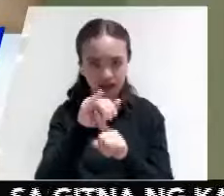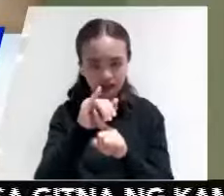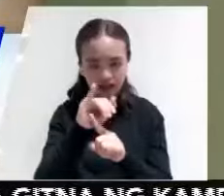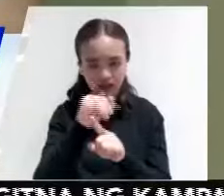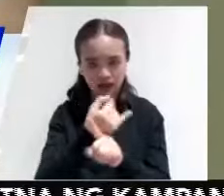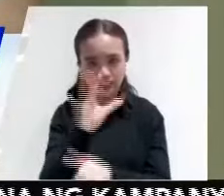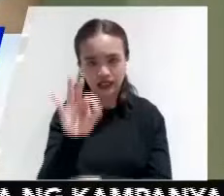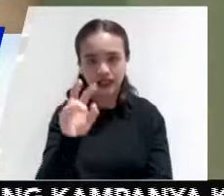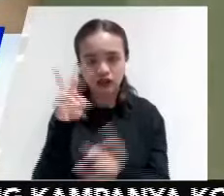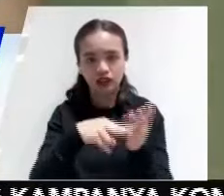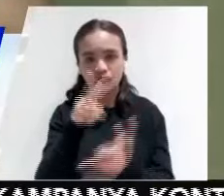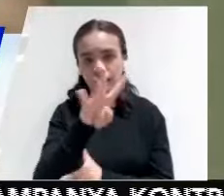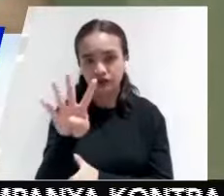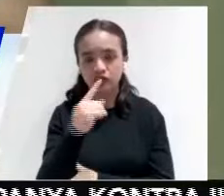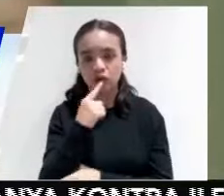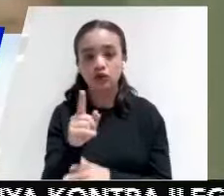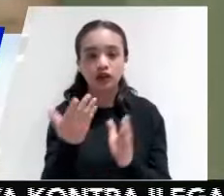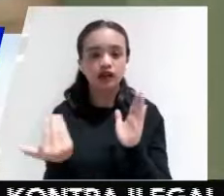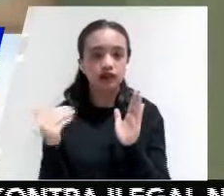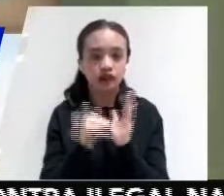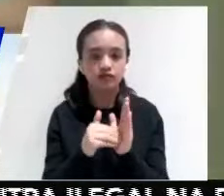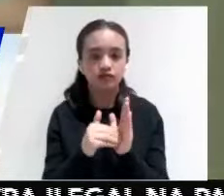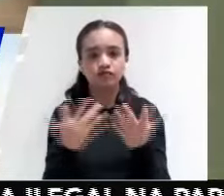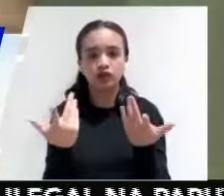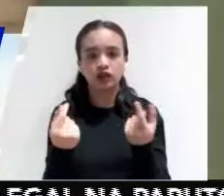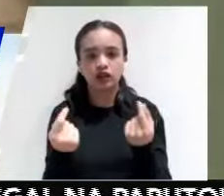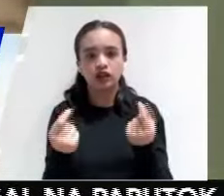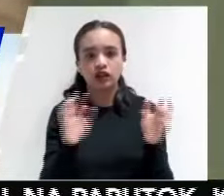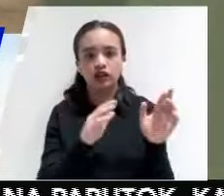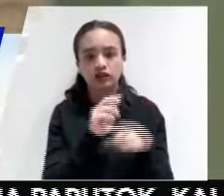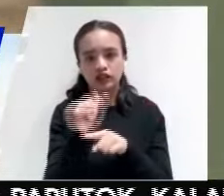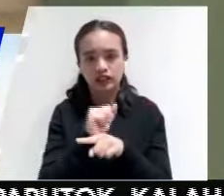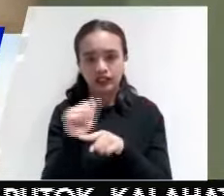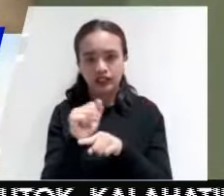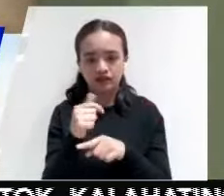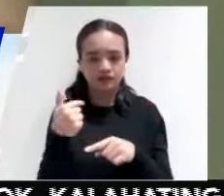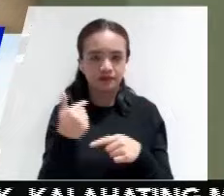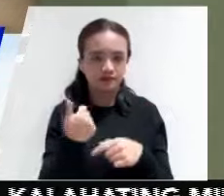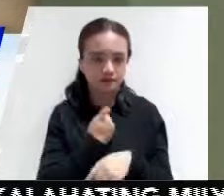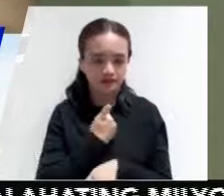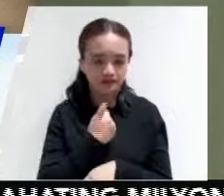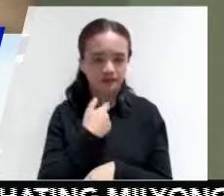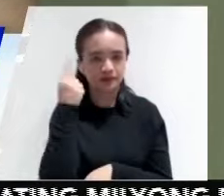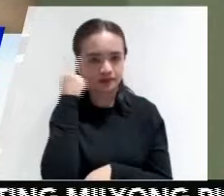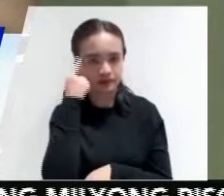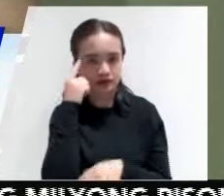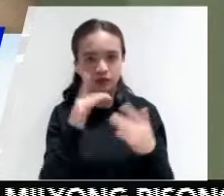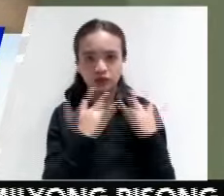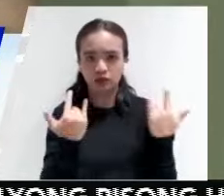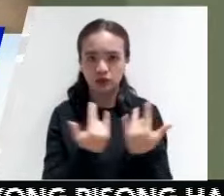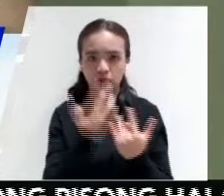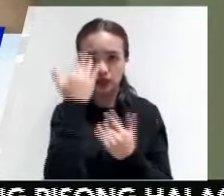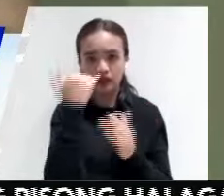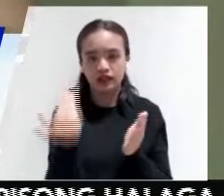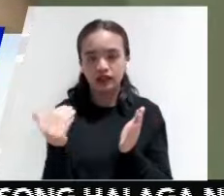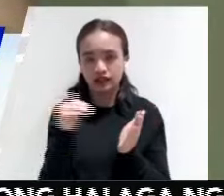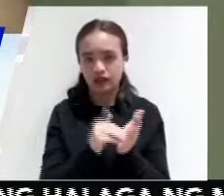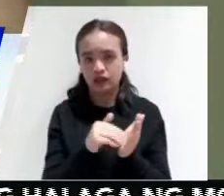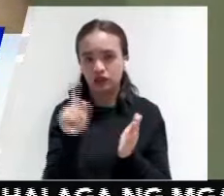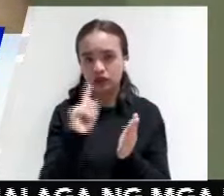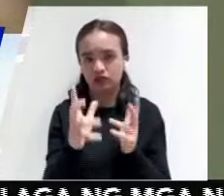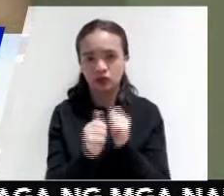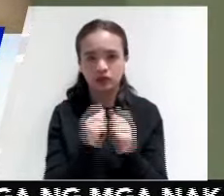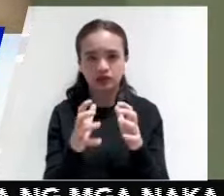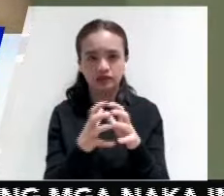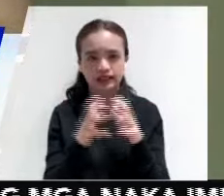ikondisyong muli ang kanilang mga katawan, isip at puso sa muling pagsabak sa isa sa maituturing na pinakamalaking hamon sa